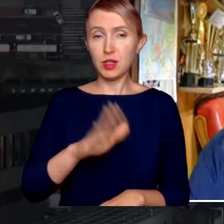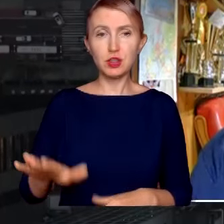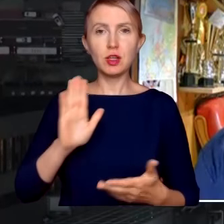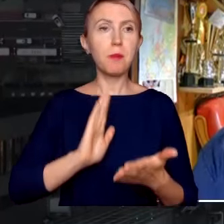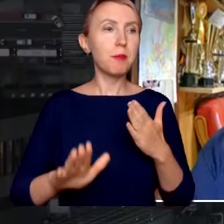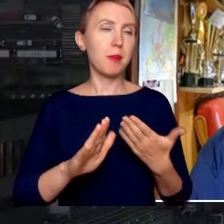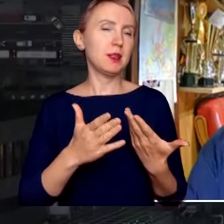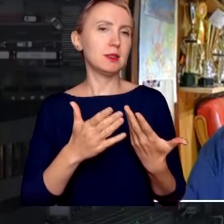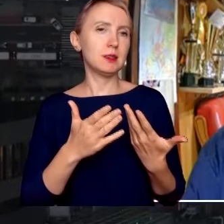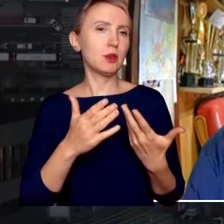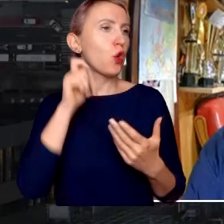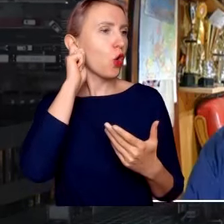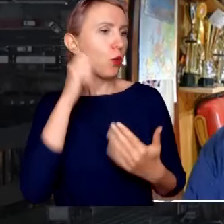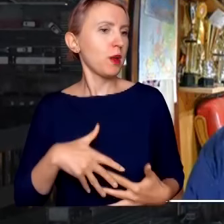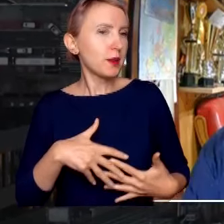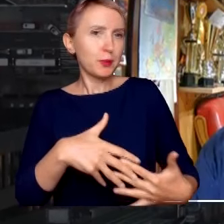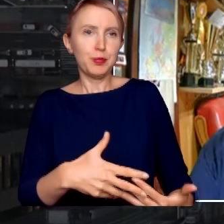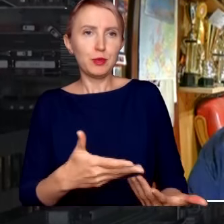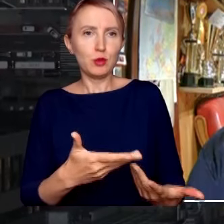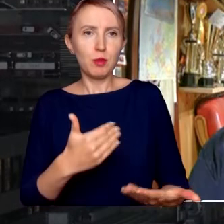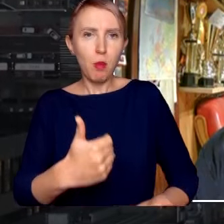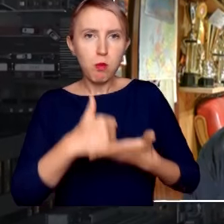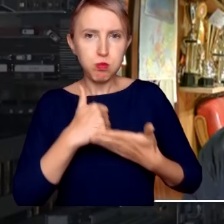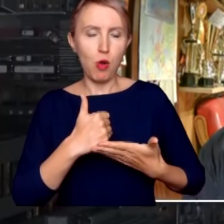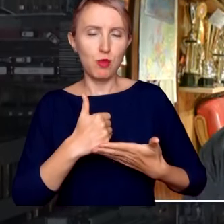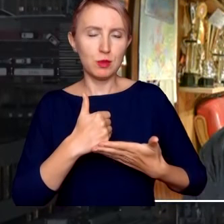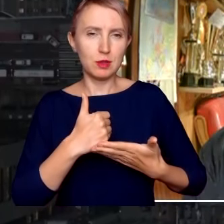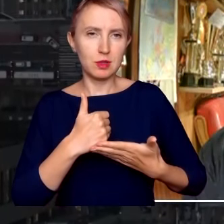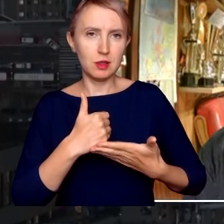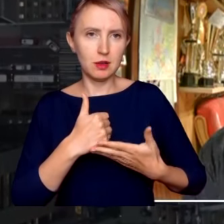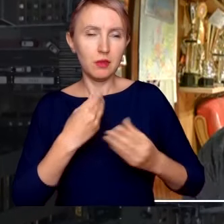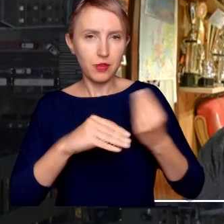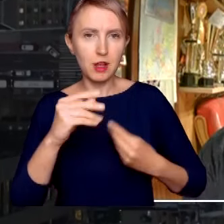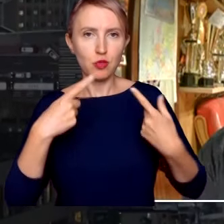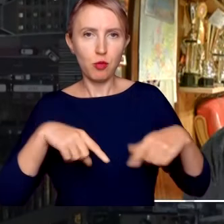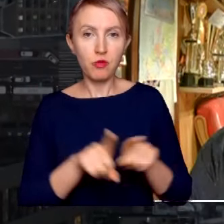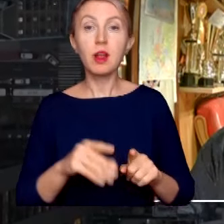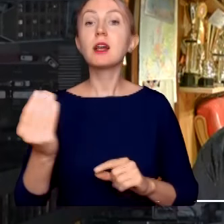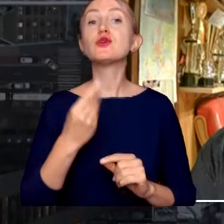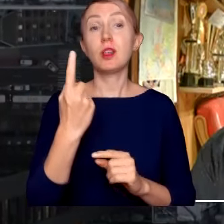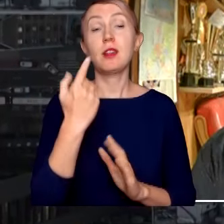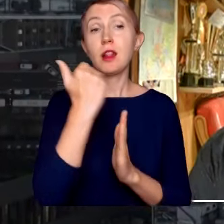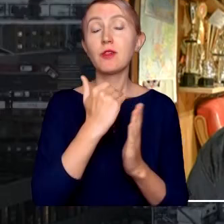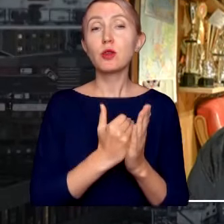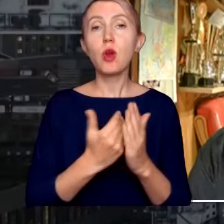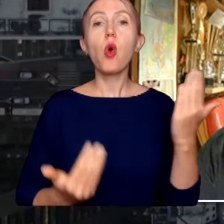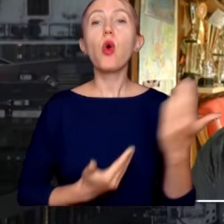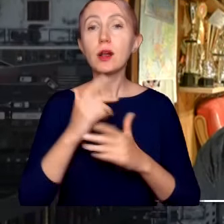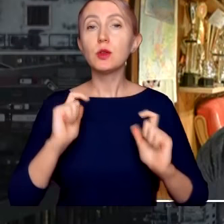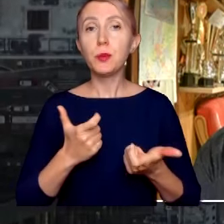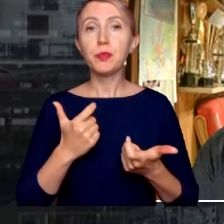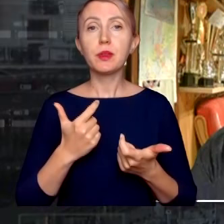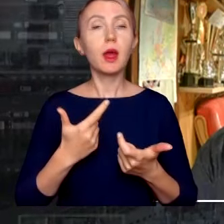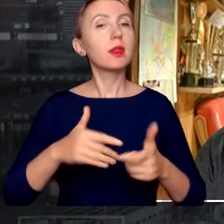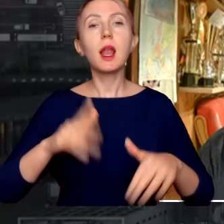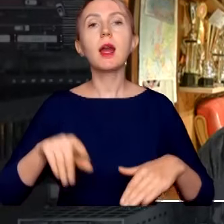kobiety wspomóc nas demograficznie. Ale mamy jeszcze jeden czynnik, jeszcze jedną wytyczną mamy. Proszę spojrzeć. Okazuje się, że nielegalni migranci